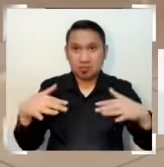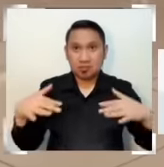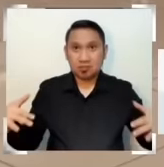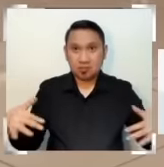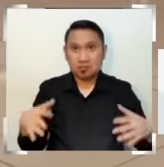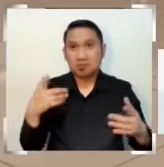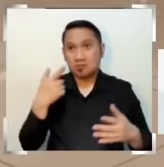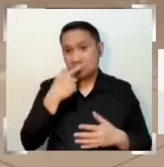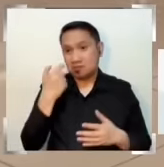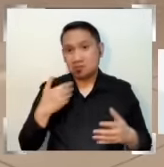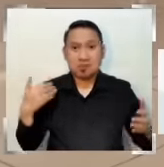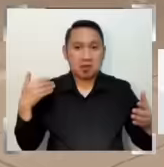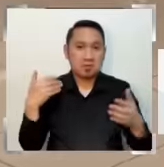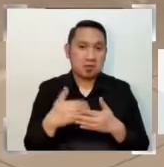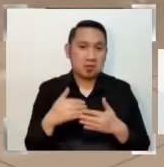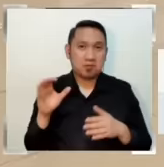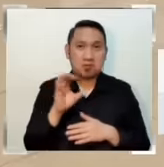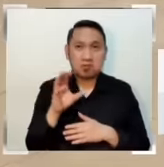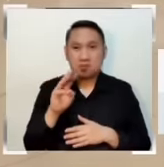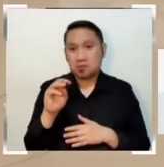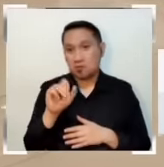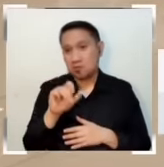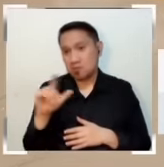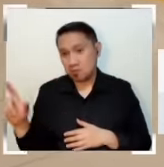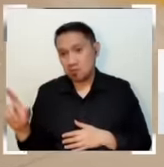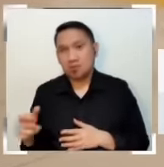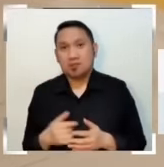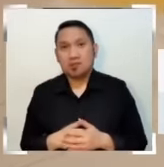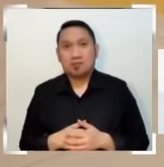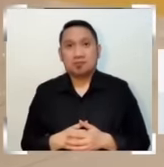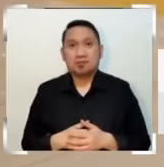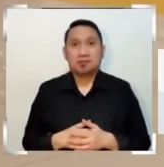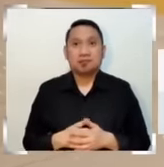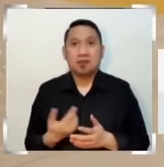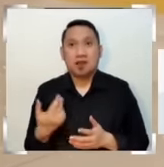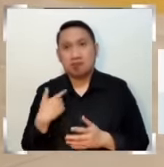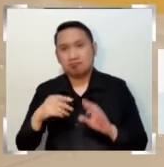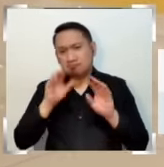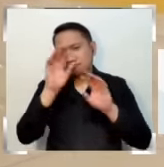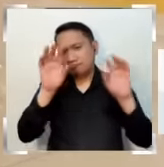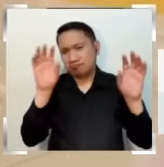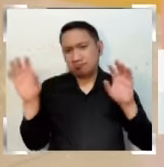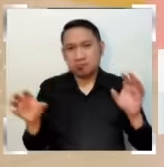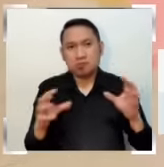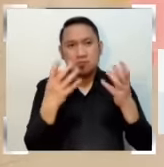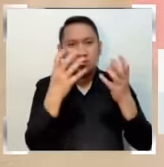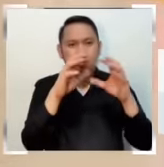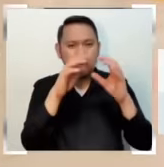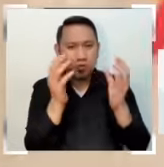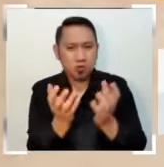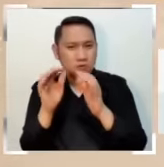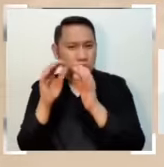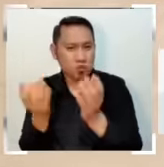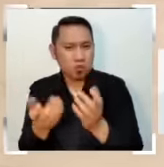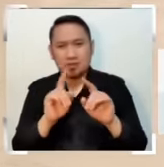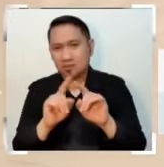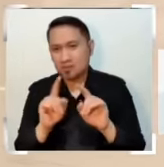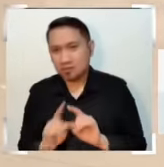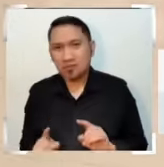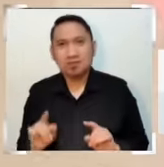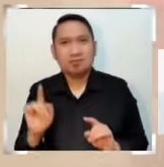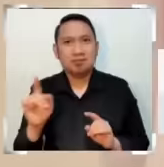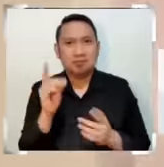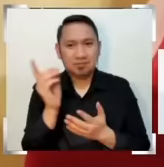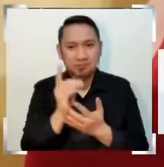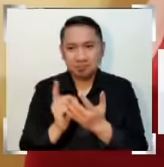Pasko sa isang mall sa Tuguegarao City. Napapalumutian niya ng Christmas balls, decors, reindeer at mga